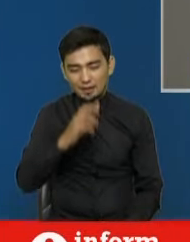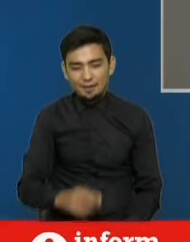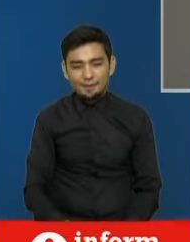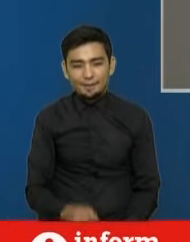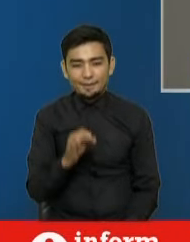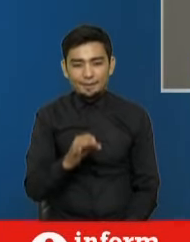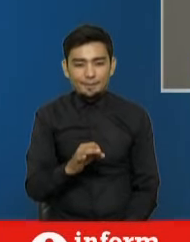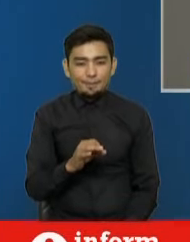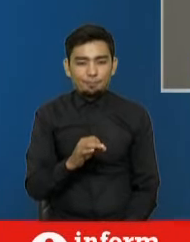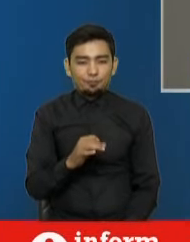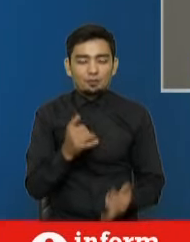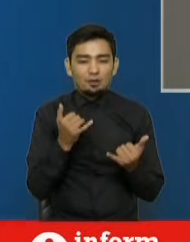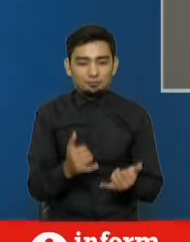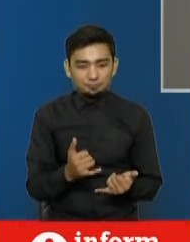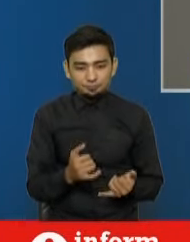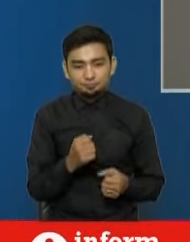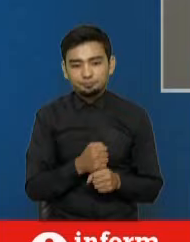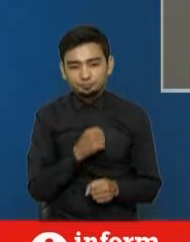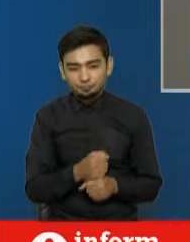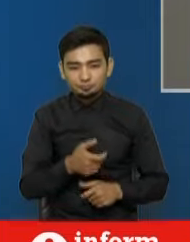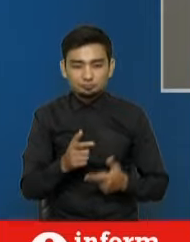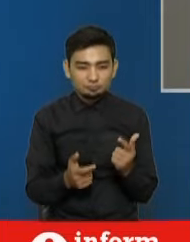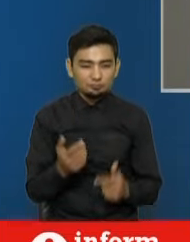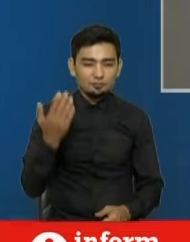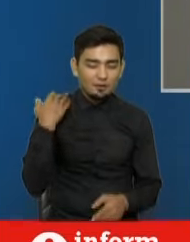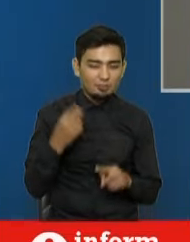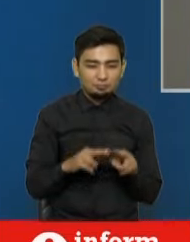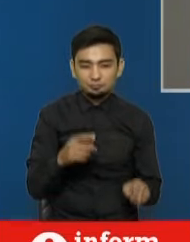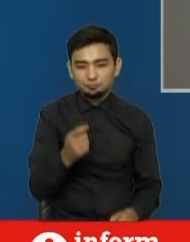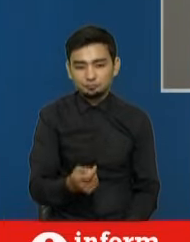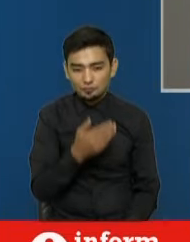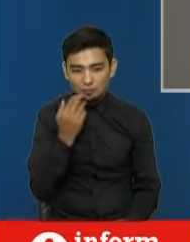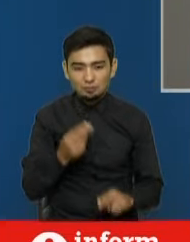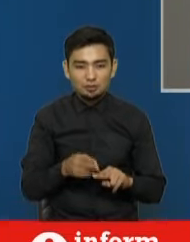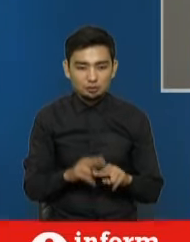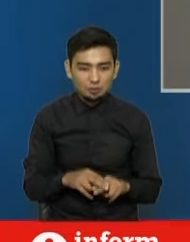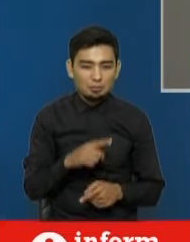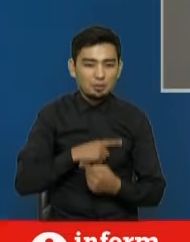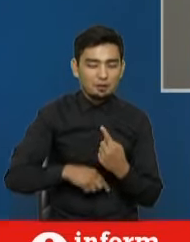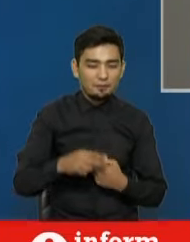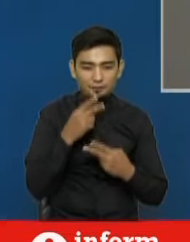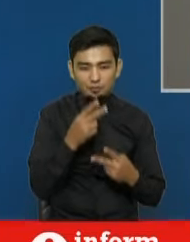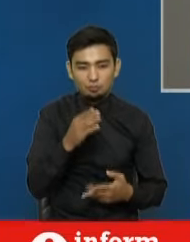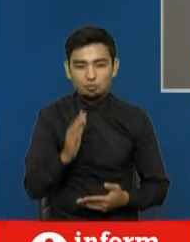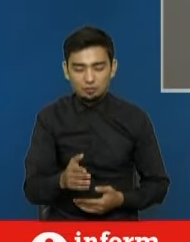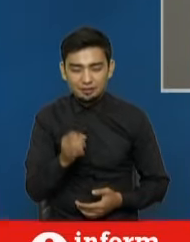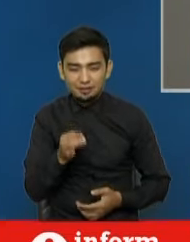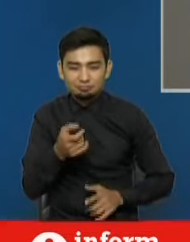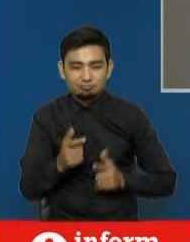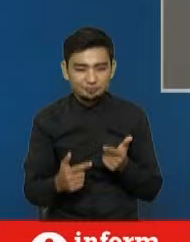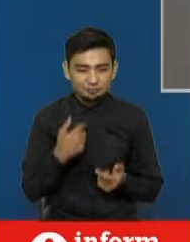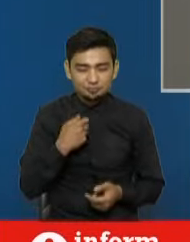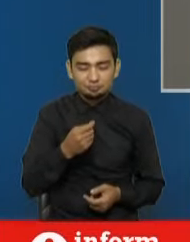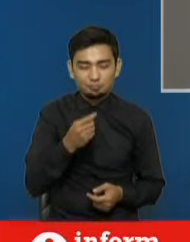трансграничные, то они не такие существенные, как были раньше. Поэтому мы сейчас будем видеть наши реальные объемы потребления. При